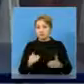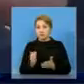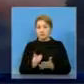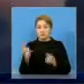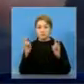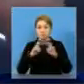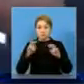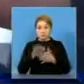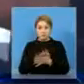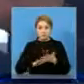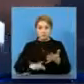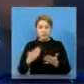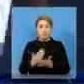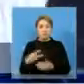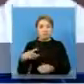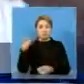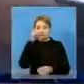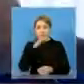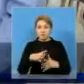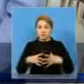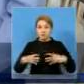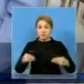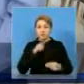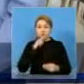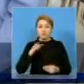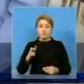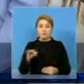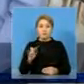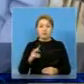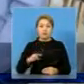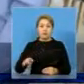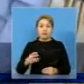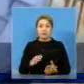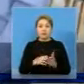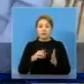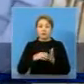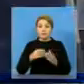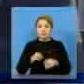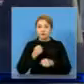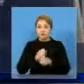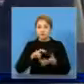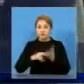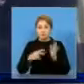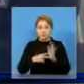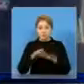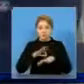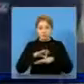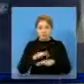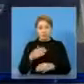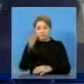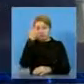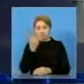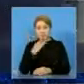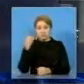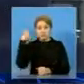қозғалысы жұмысын жалғастырмақ. 2021 жылдың көктемінде Ресейдің Новгород облысында қазба жұмыстарын жүргізу жоспарланып отыр. Жазда сұрапыл